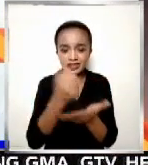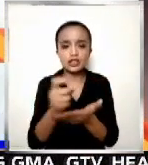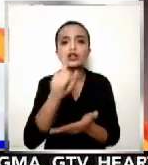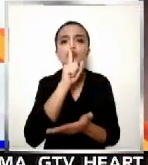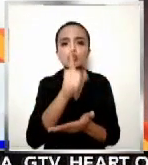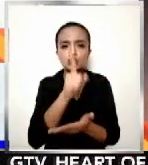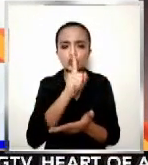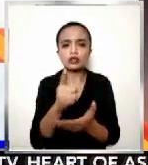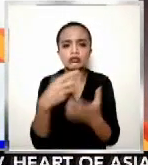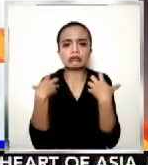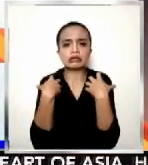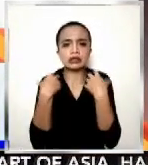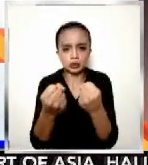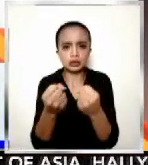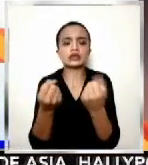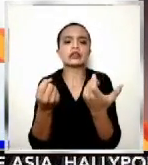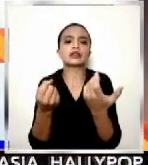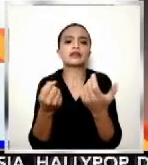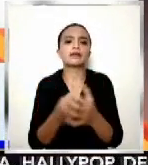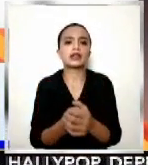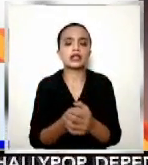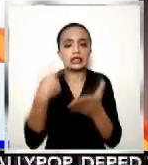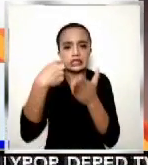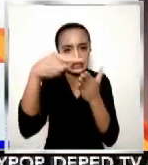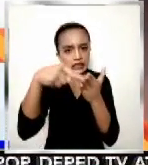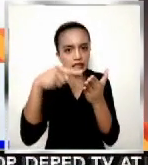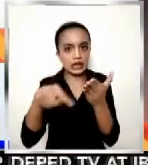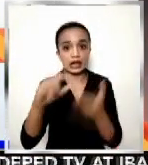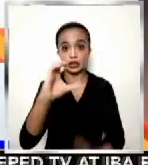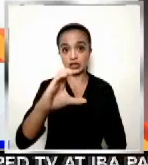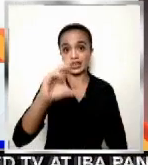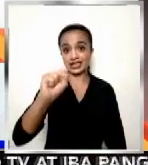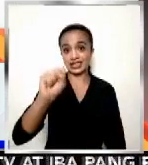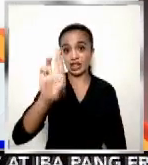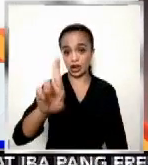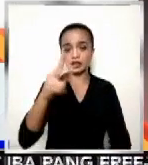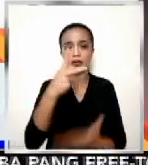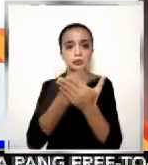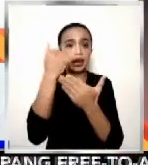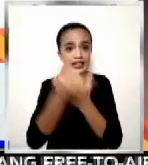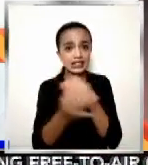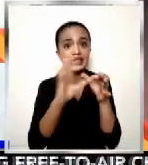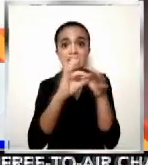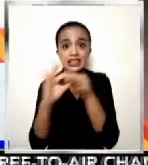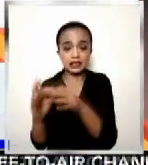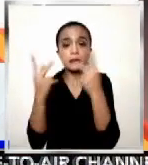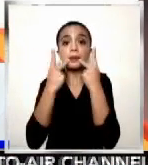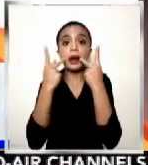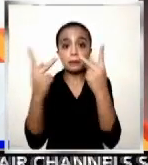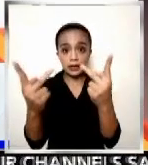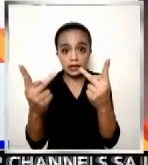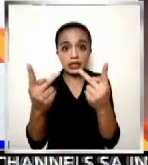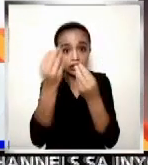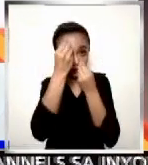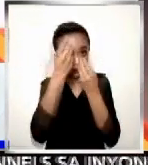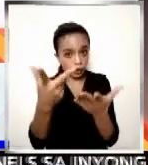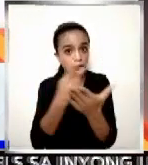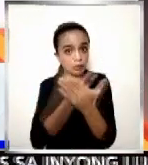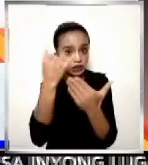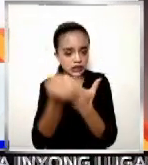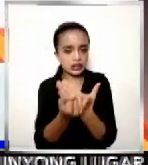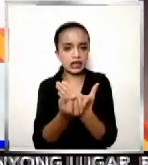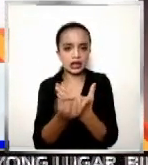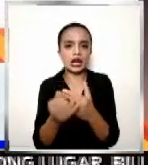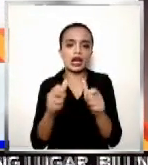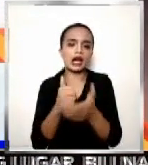regulated. And the CSR projects are and public relations projects are also geared towards helping our